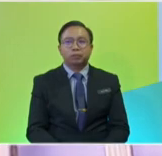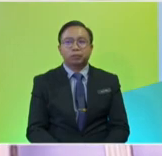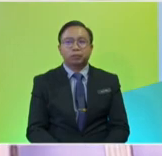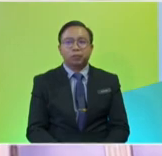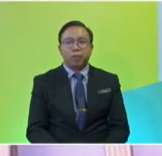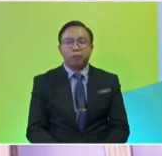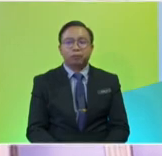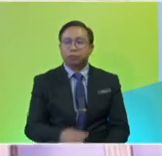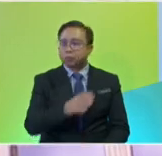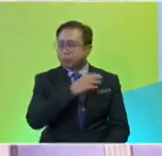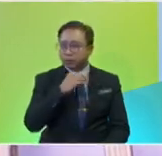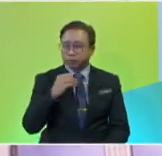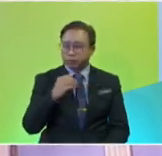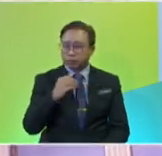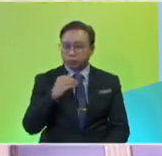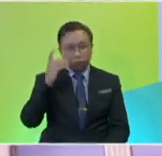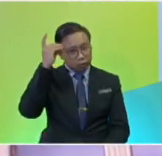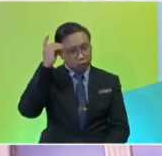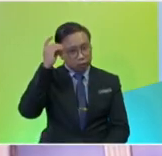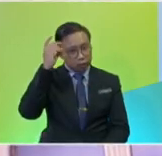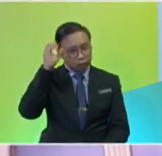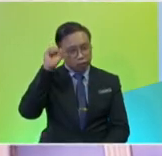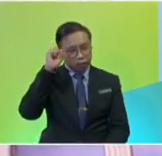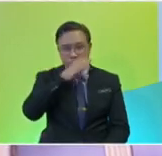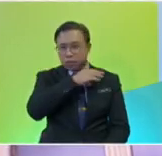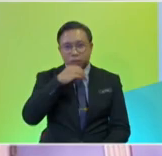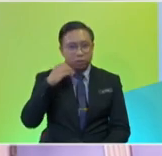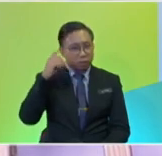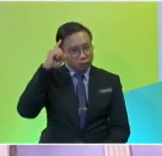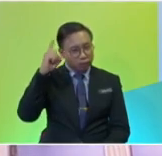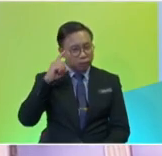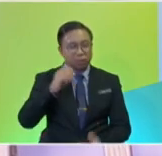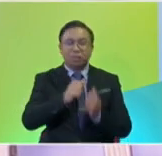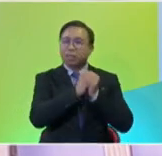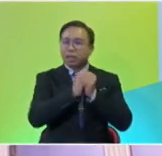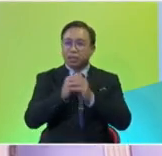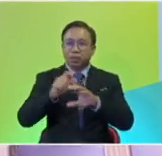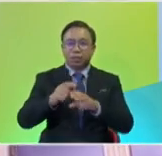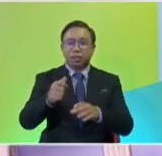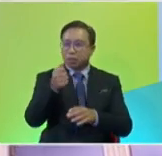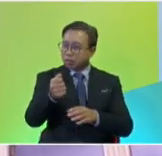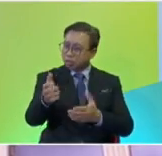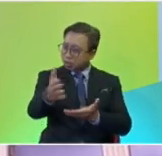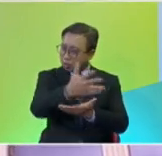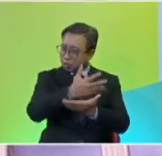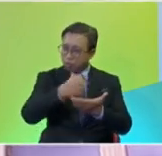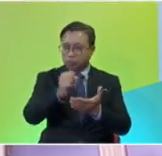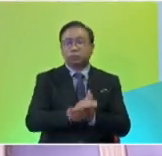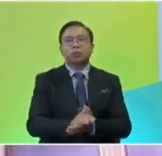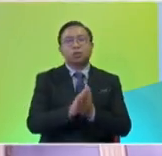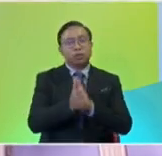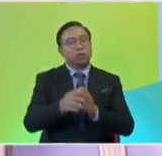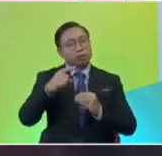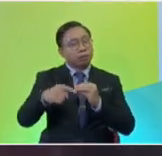Bean dan juga tanya kepada anda semua jadi apabila